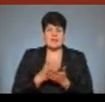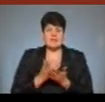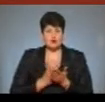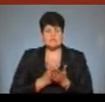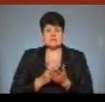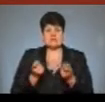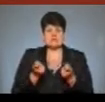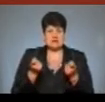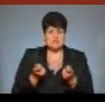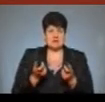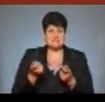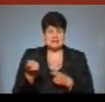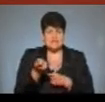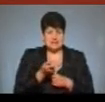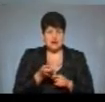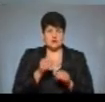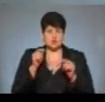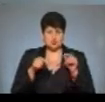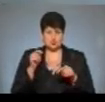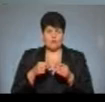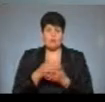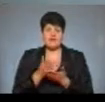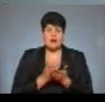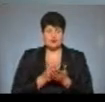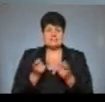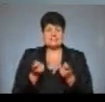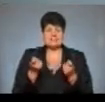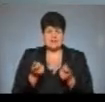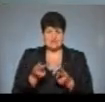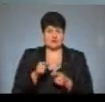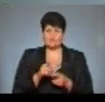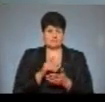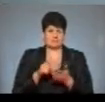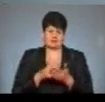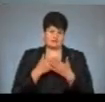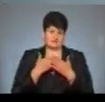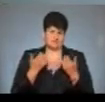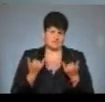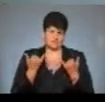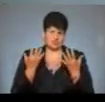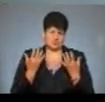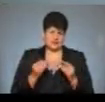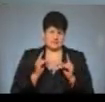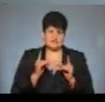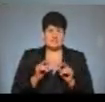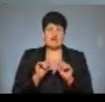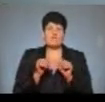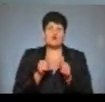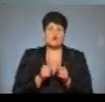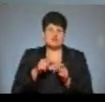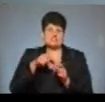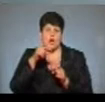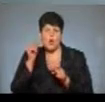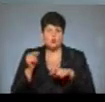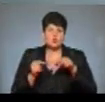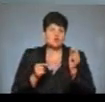через дощ? Ну, по якості ґрунта зерна тут не є питання. На сьогоднішній день тільки формується